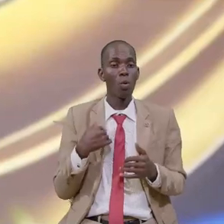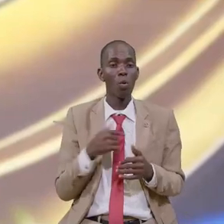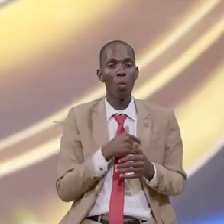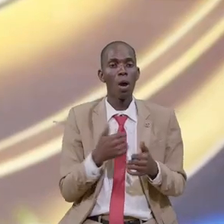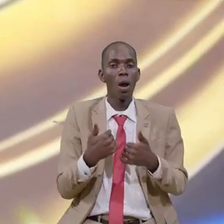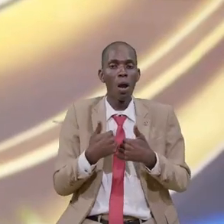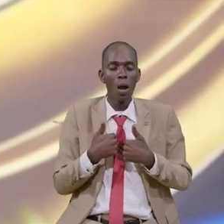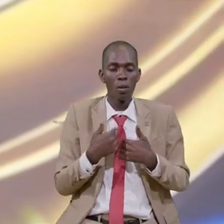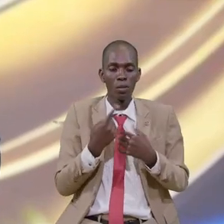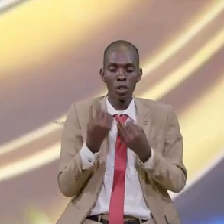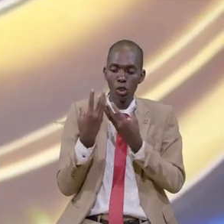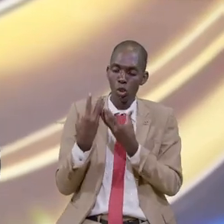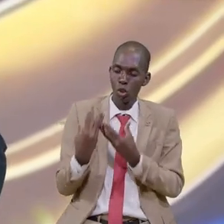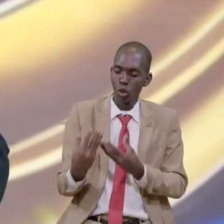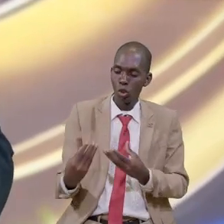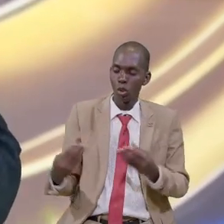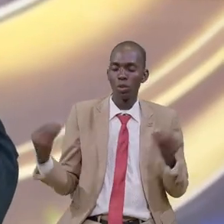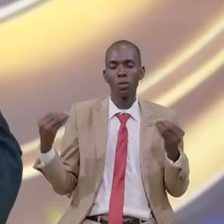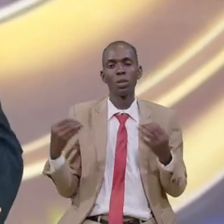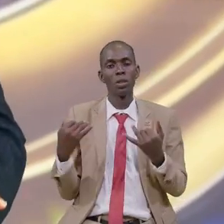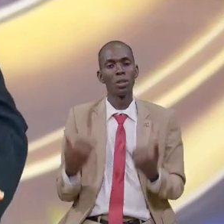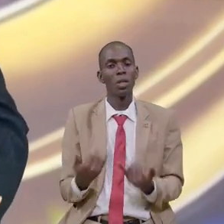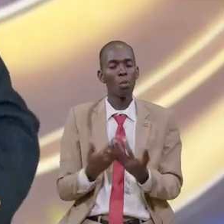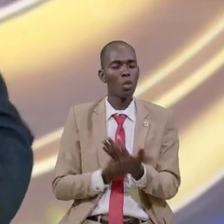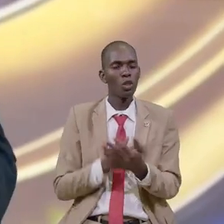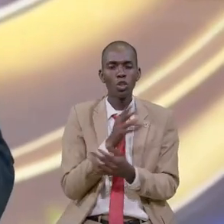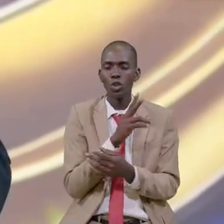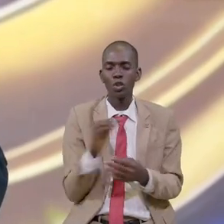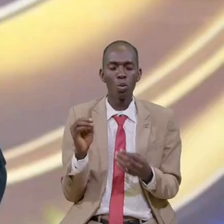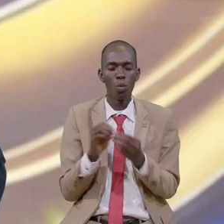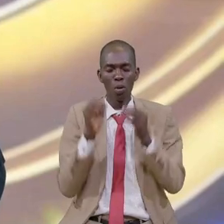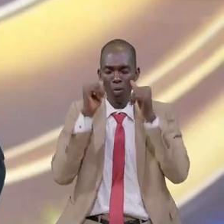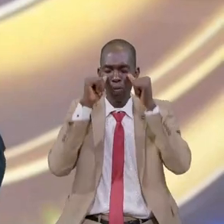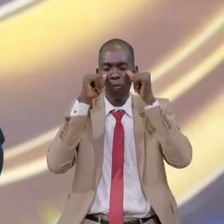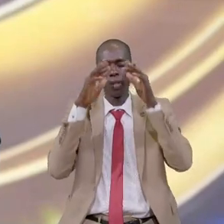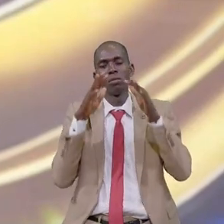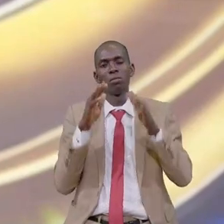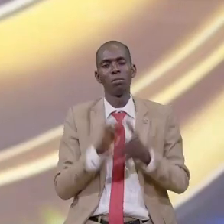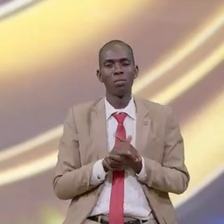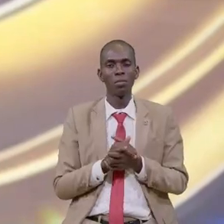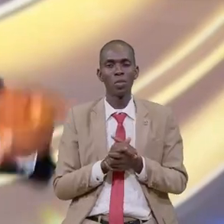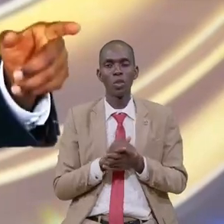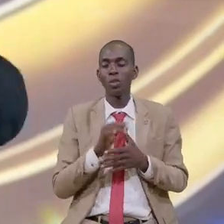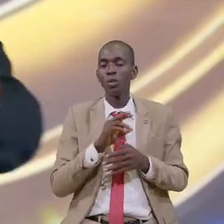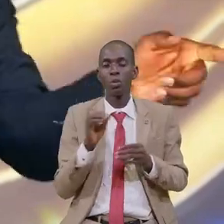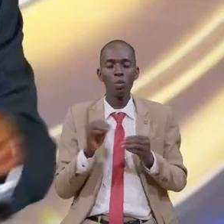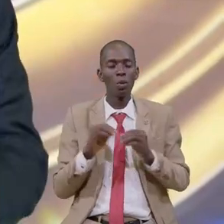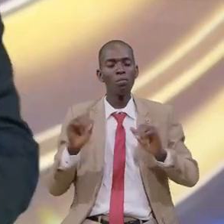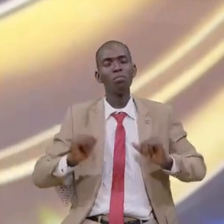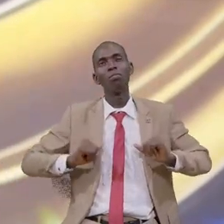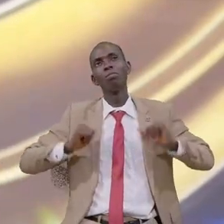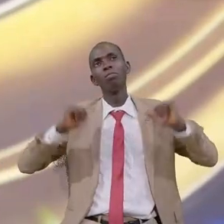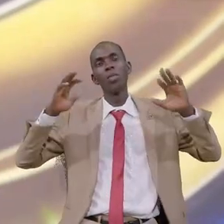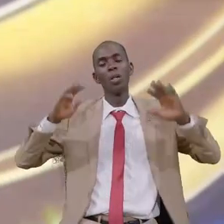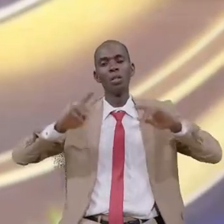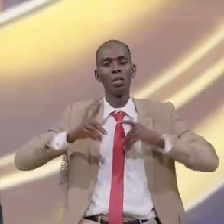ce matin pour ne pas se fatiguer, pour ne pas être lassé, pour ne pas abandonner,